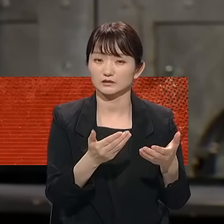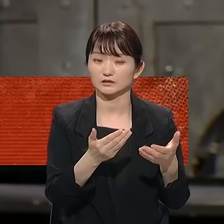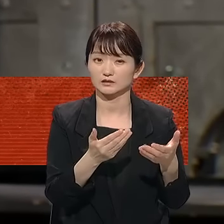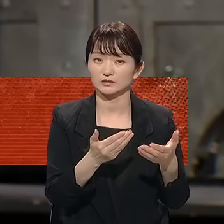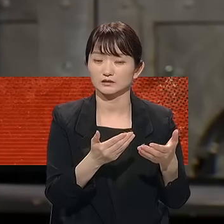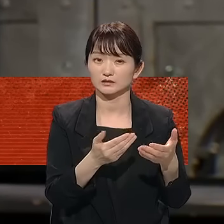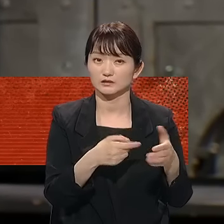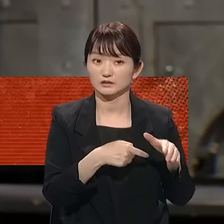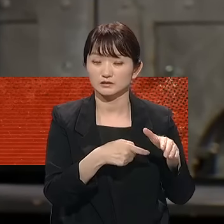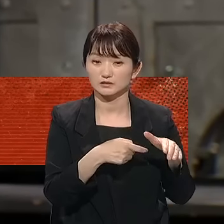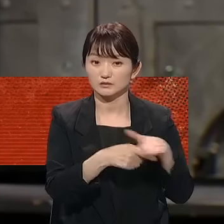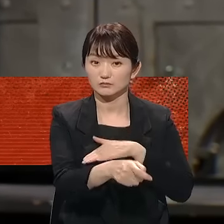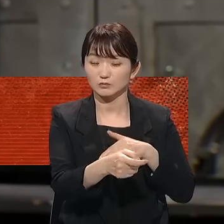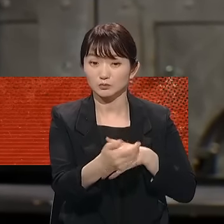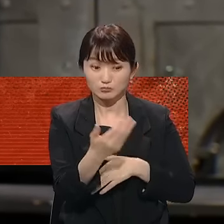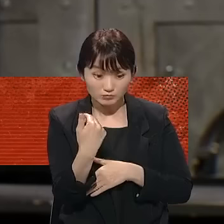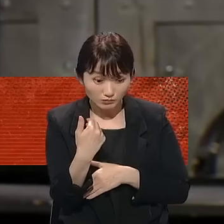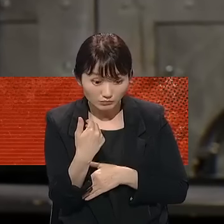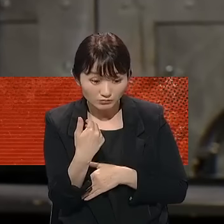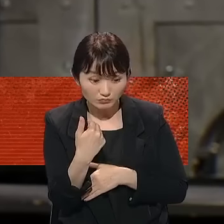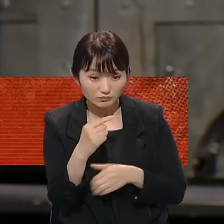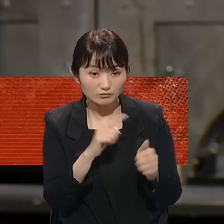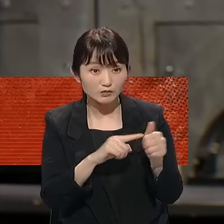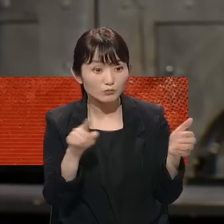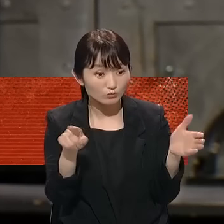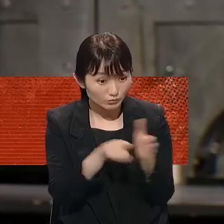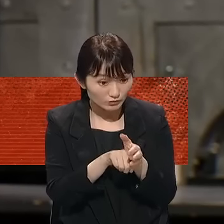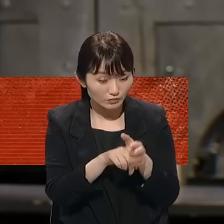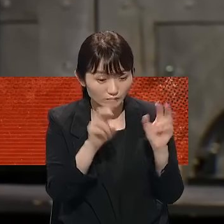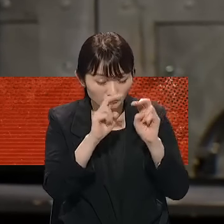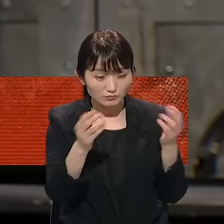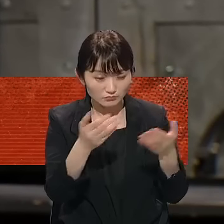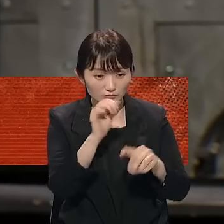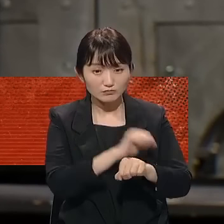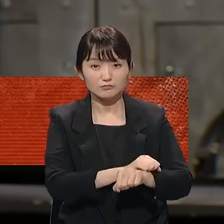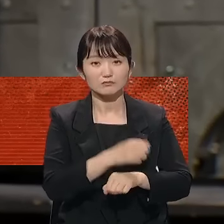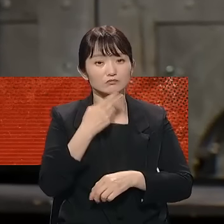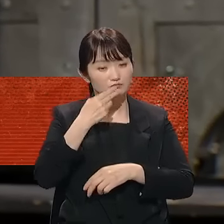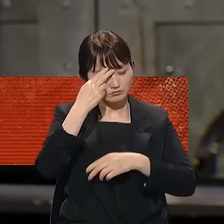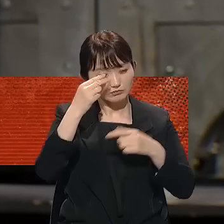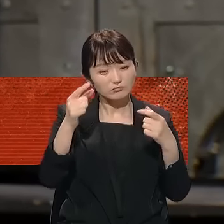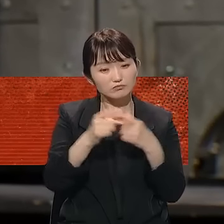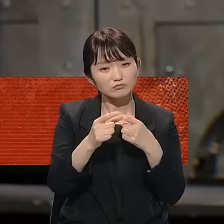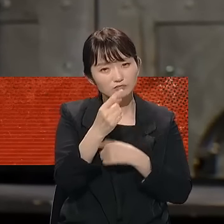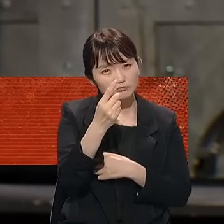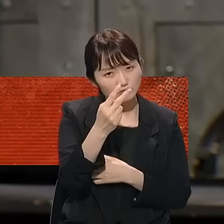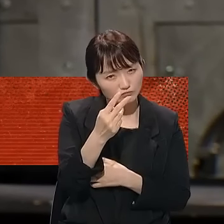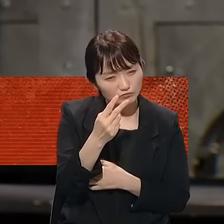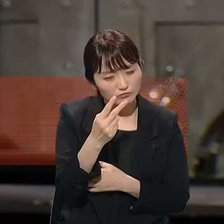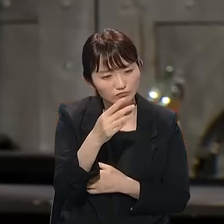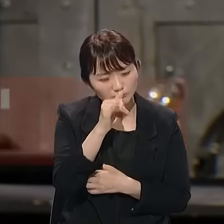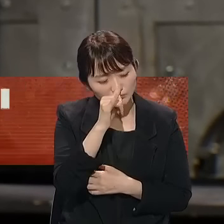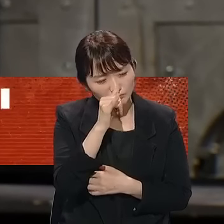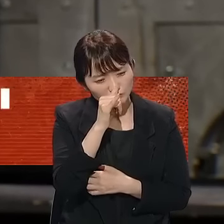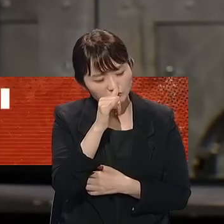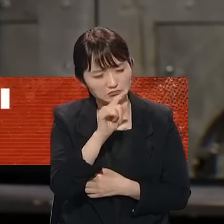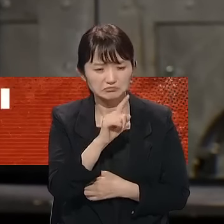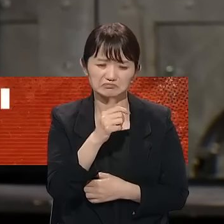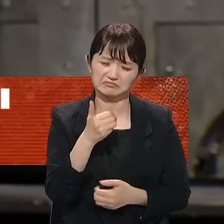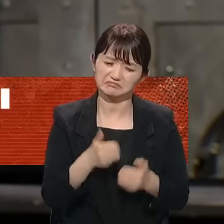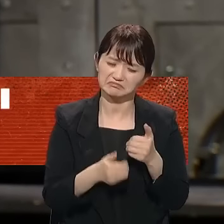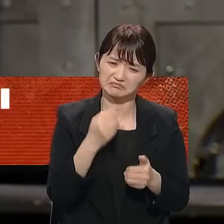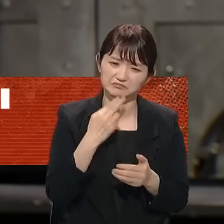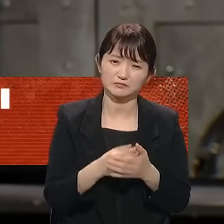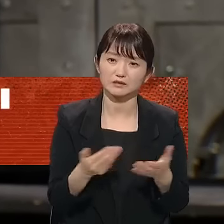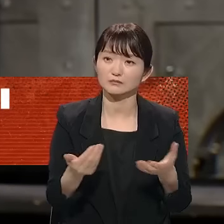믿었대요. 왜냐하면 회사 일도 굉장히 잘하고 일을 잘했다라는 겁니다. 그리고 술자리도 한 두어 번 가졌는데 거기서도 뭐 찜찜한 구석이 없었대요. 근데 일